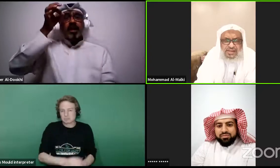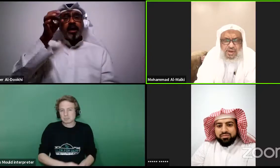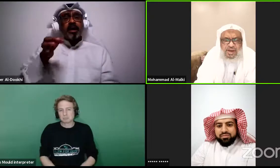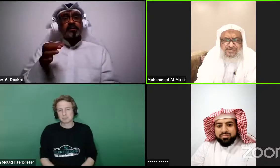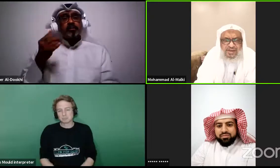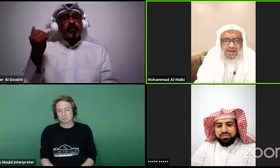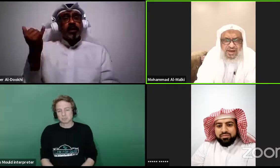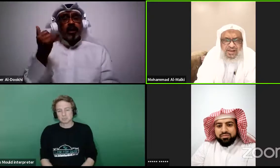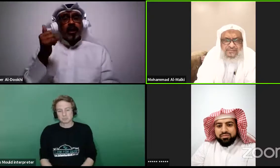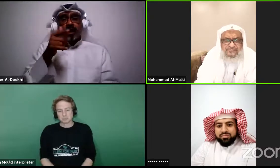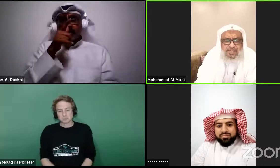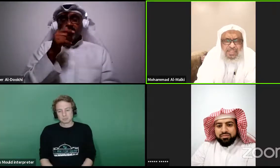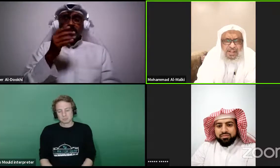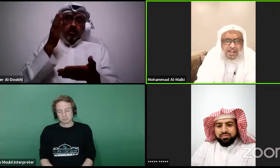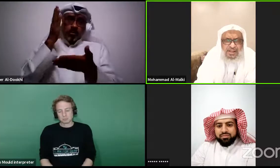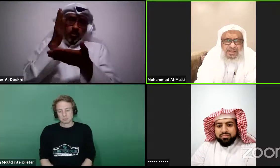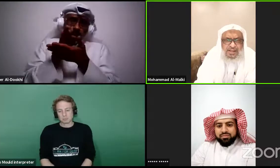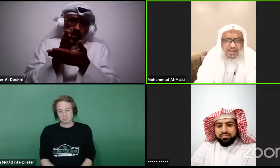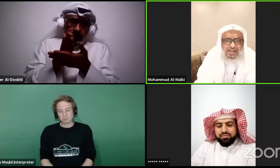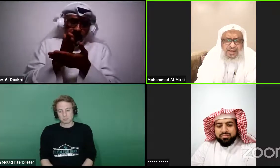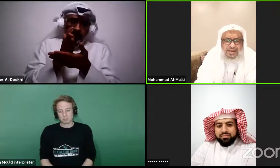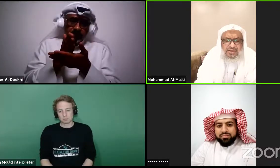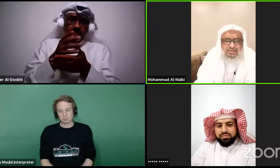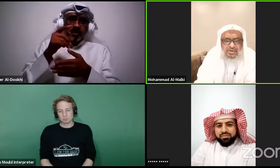أن نتوقف الآن